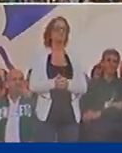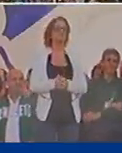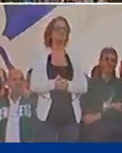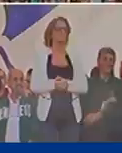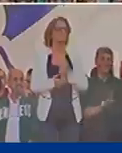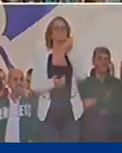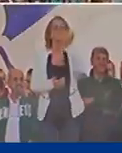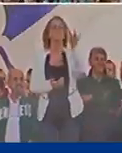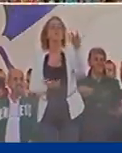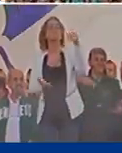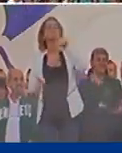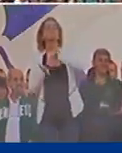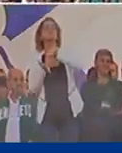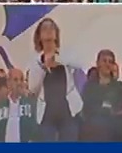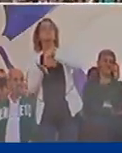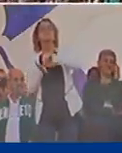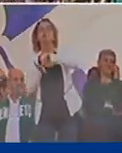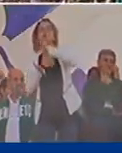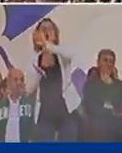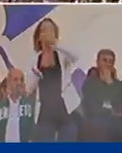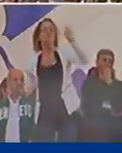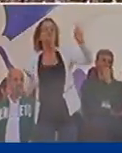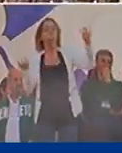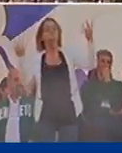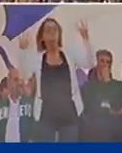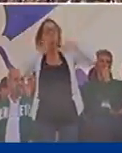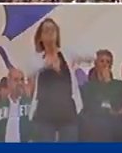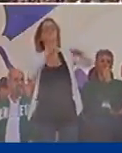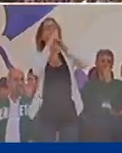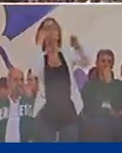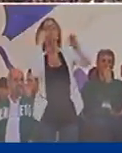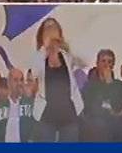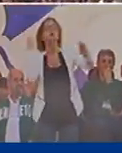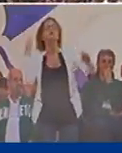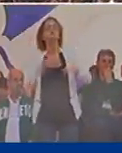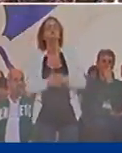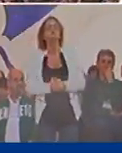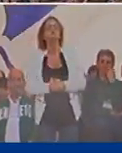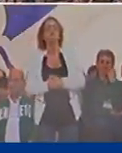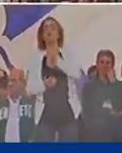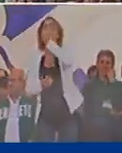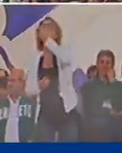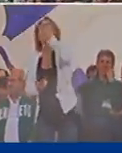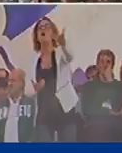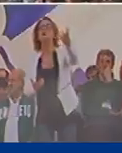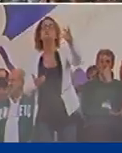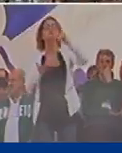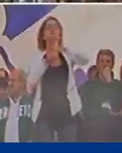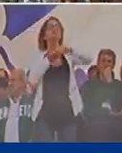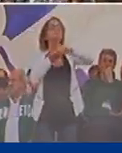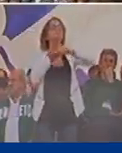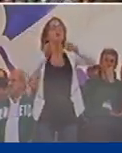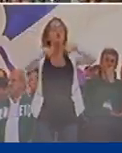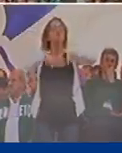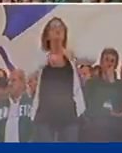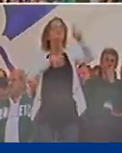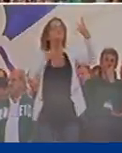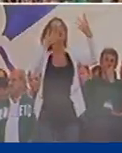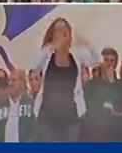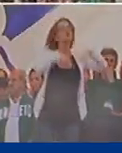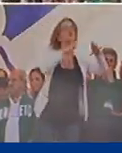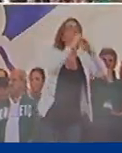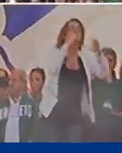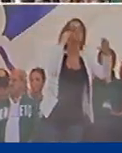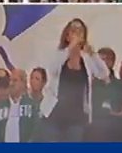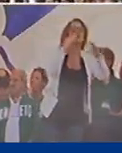Quante sezioni hanno organizzato il pullman? Quante circoscrizioni hanno organizzato il